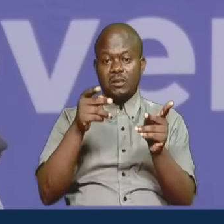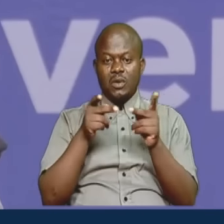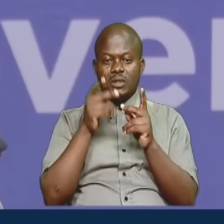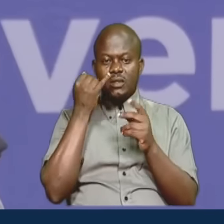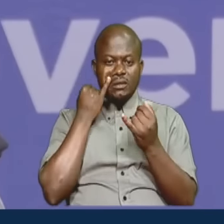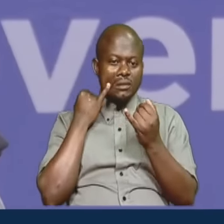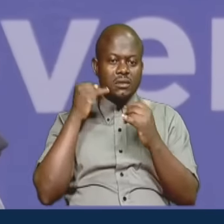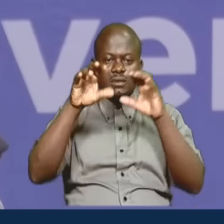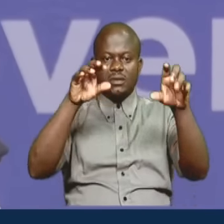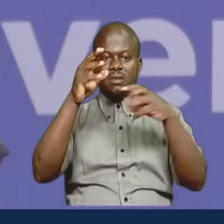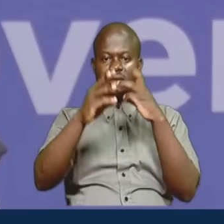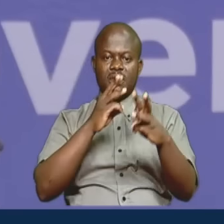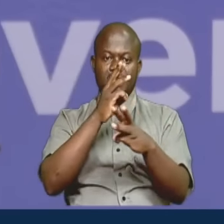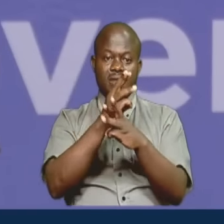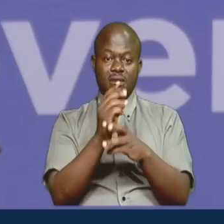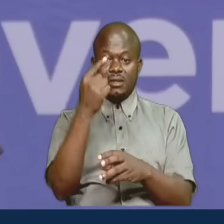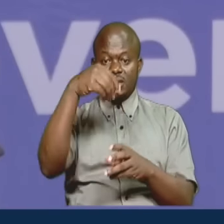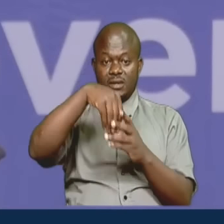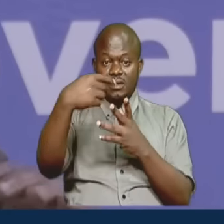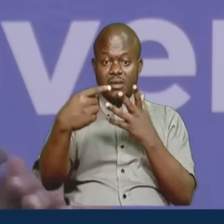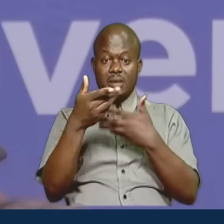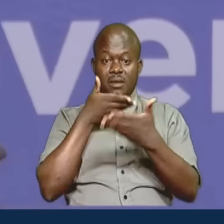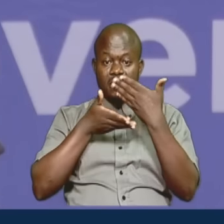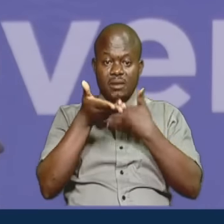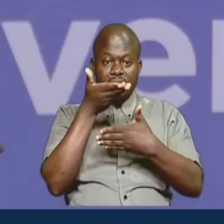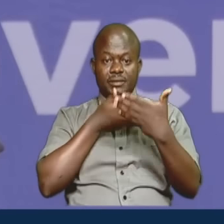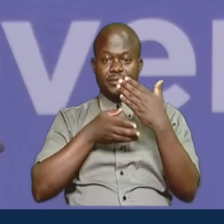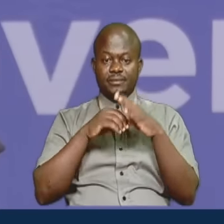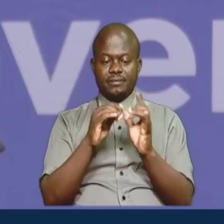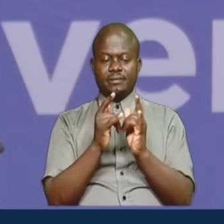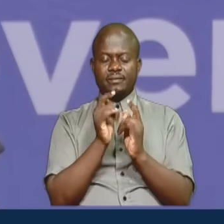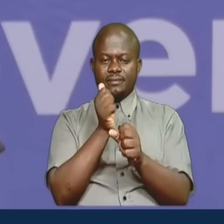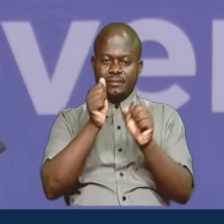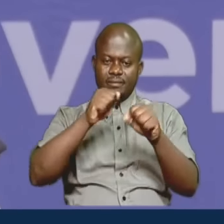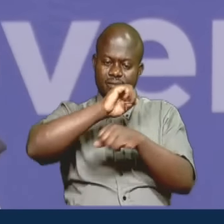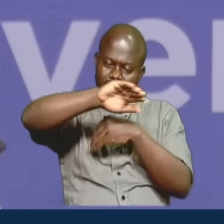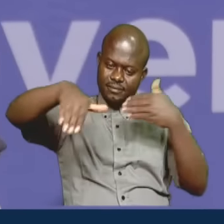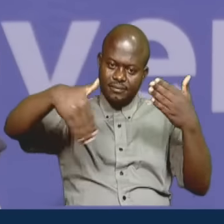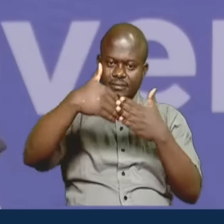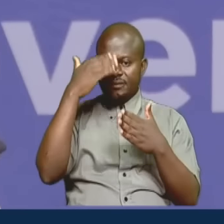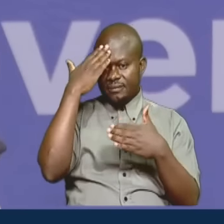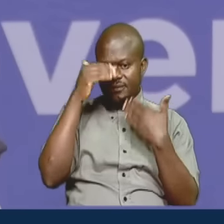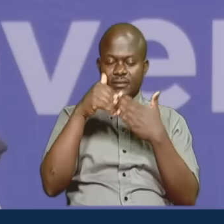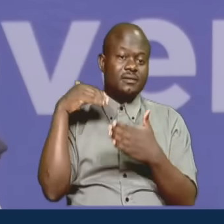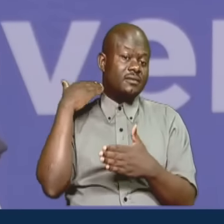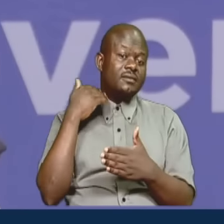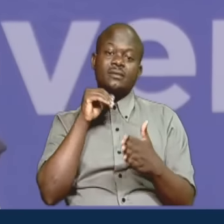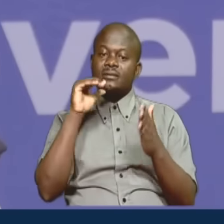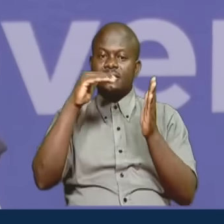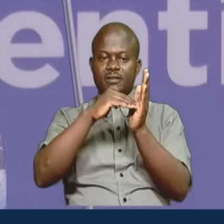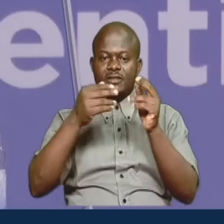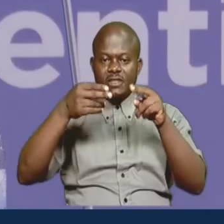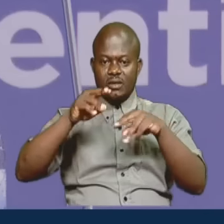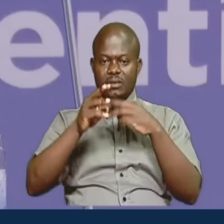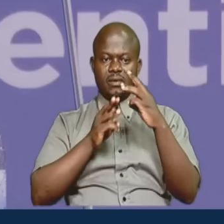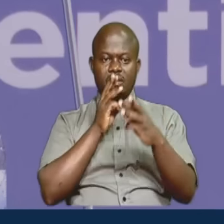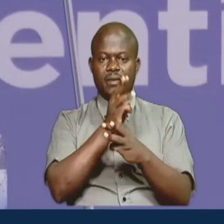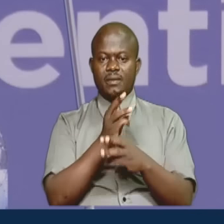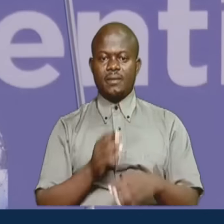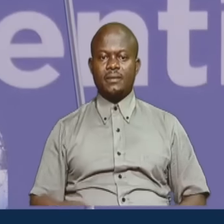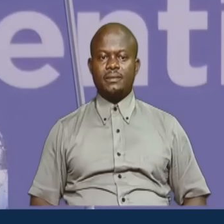isi. Kimwe mu bintu by'ingenzi twaganiriyeho muri iyi nama ni ugukora ibishoboka byose kugira ngo Jenoside ntizongere kubaho ku isi. That